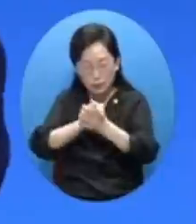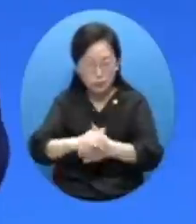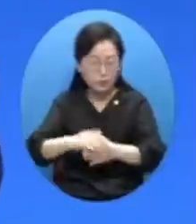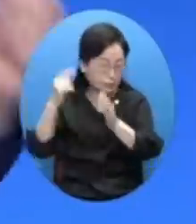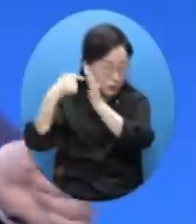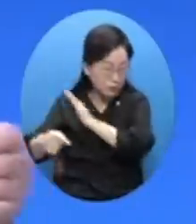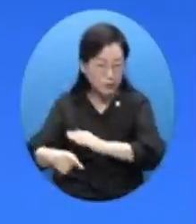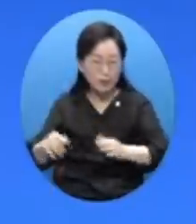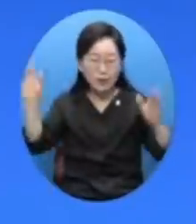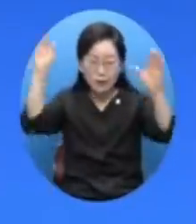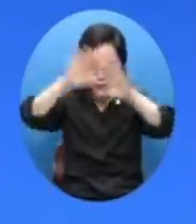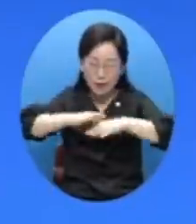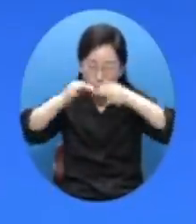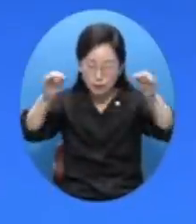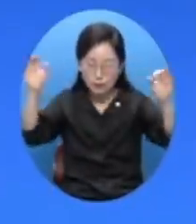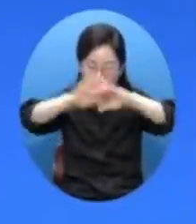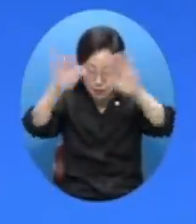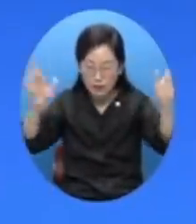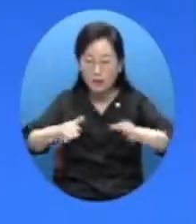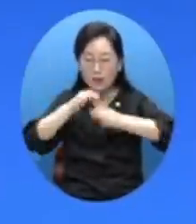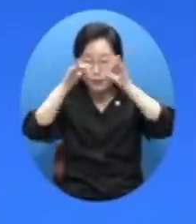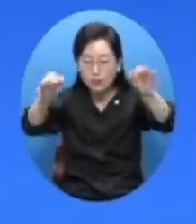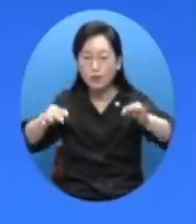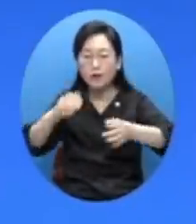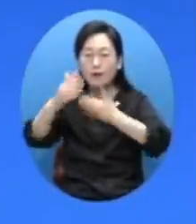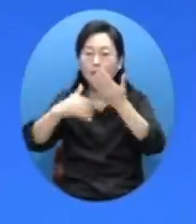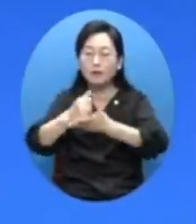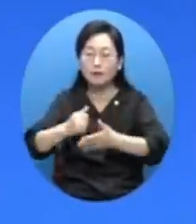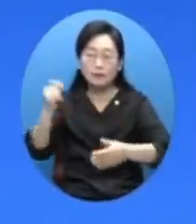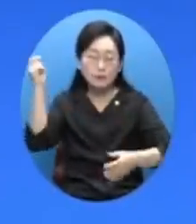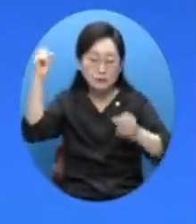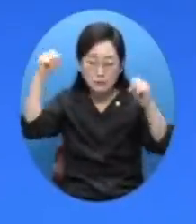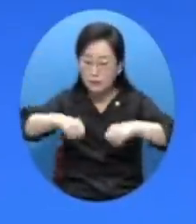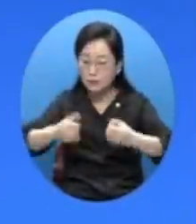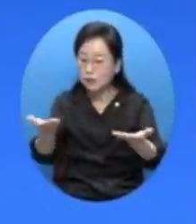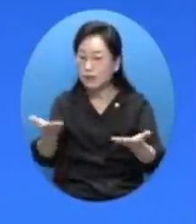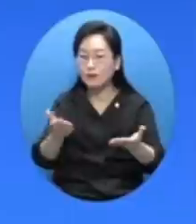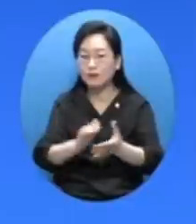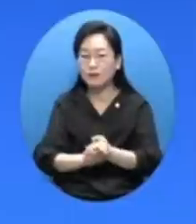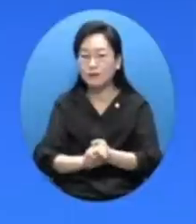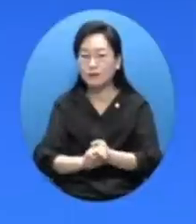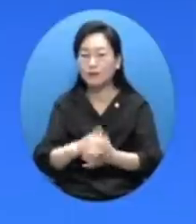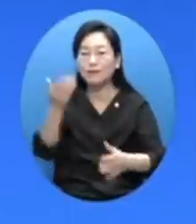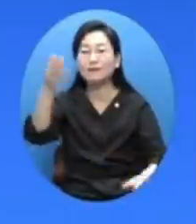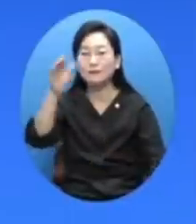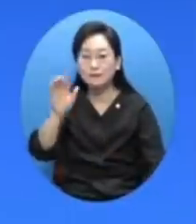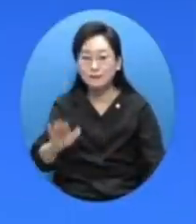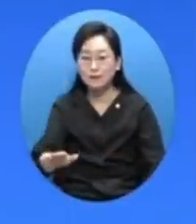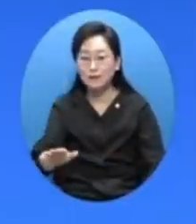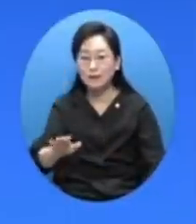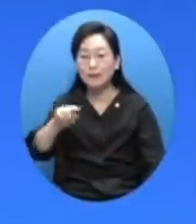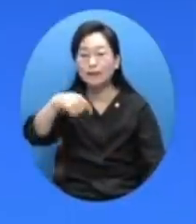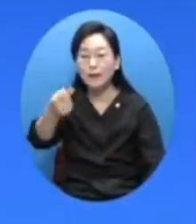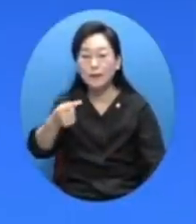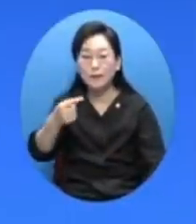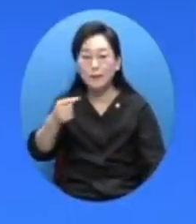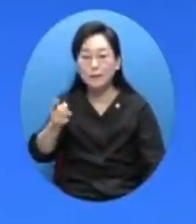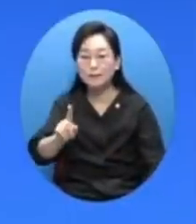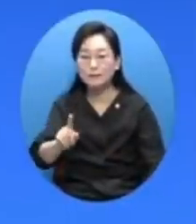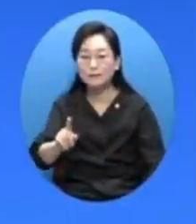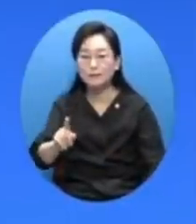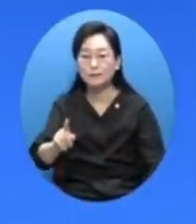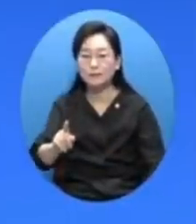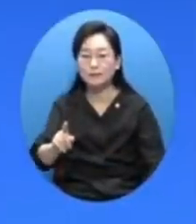내가 밤에도 부르짖고 나도 너 부르짖는데 왜 주님 응답이 없습니까 그런데 그가 뒤에 보면